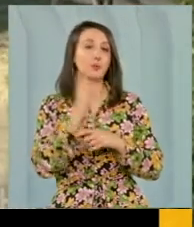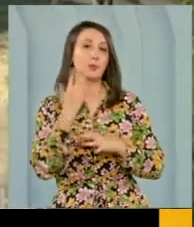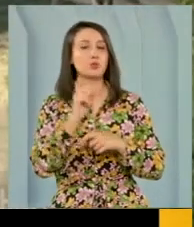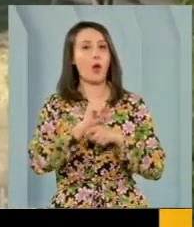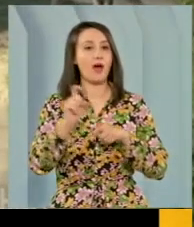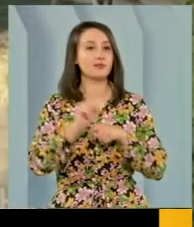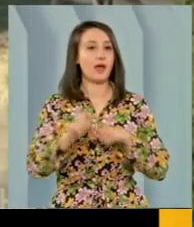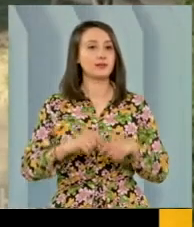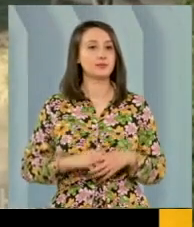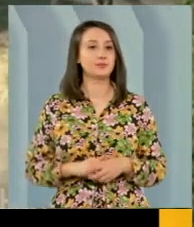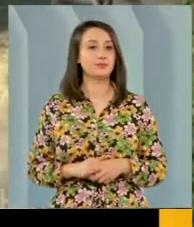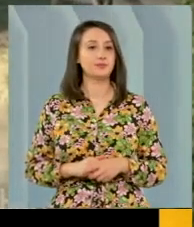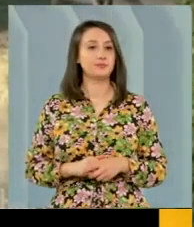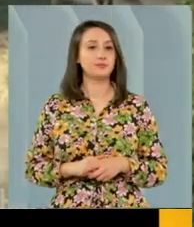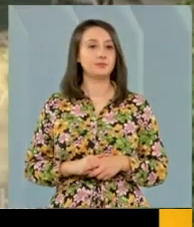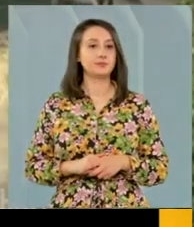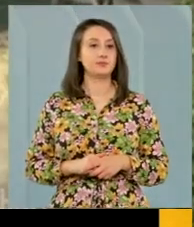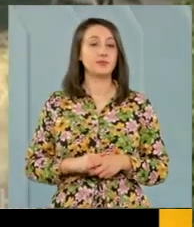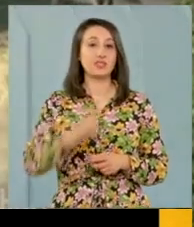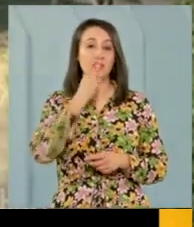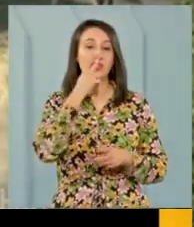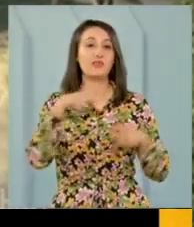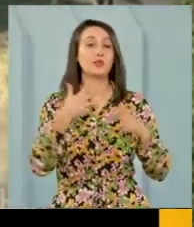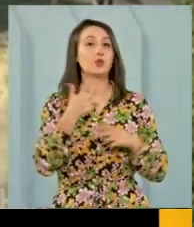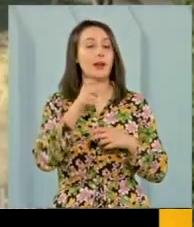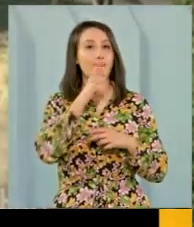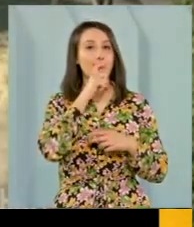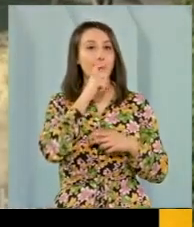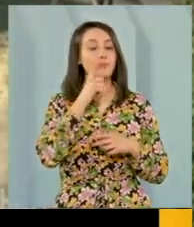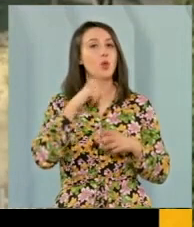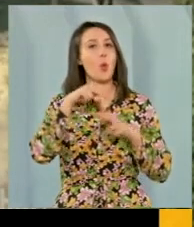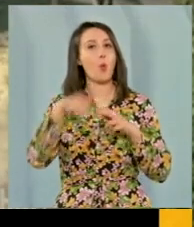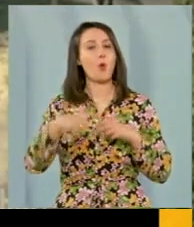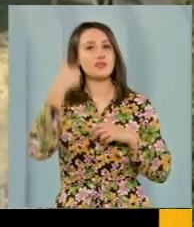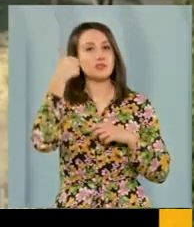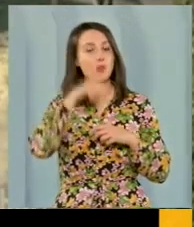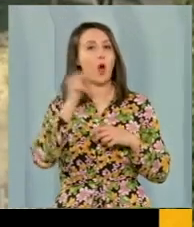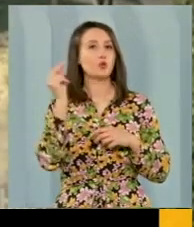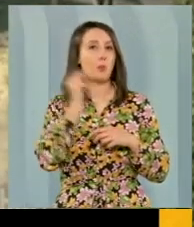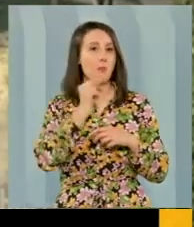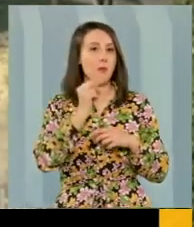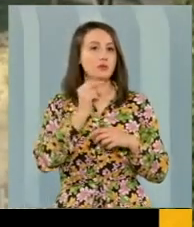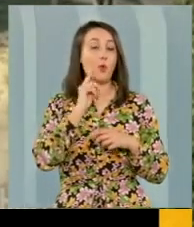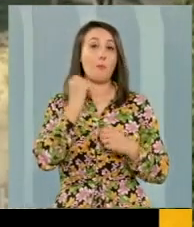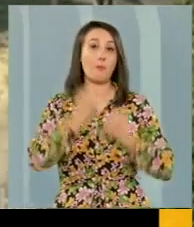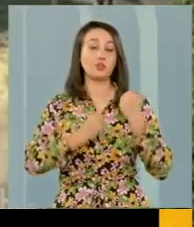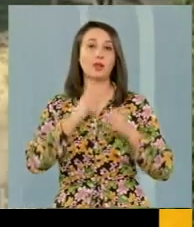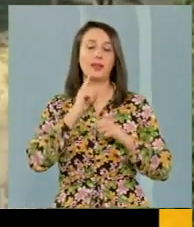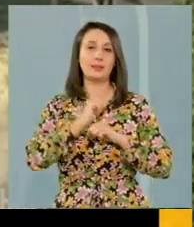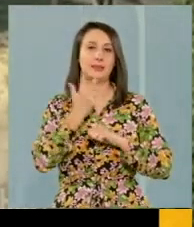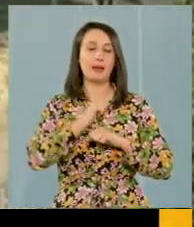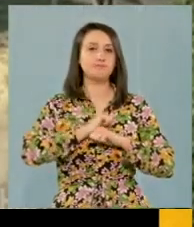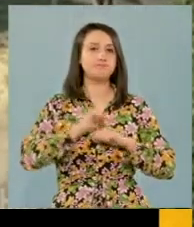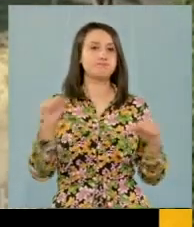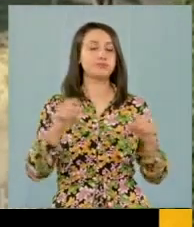atac asupra clădirii securității. În secvența video se văd trei indivizi care coboară ziua în amiaza mare dintr-o mașină, lansează trei grenade,